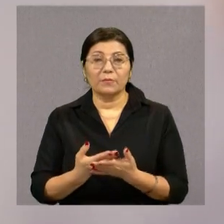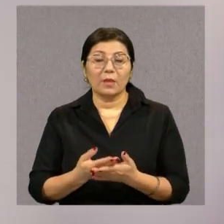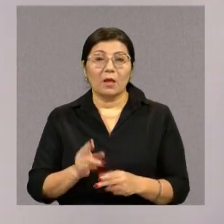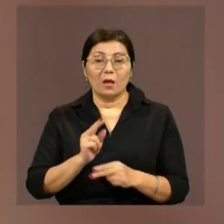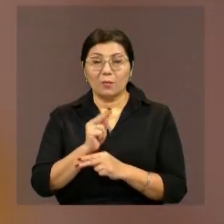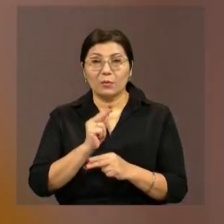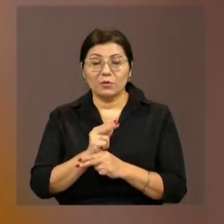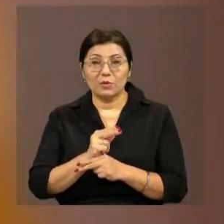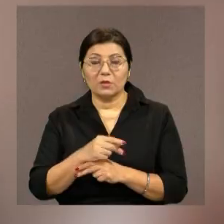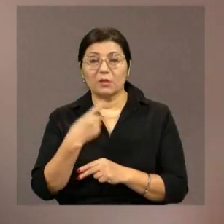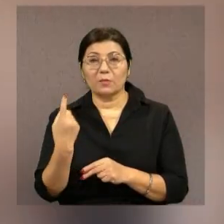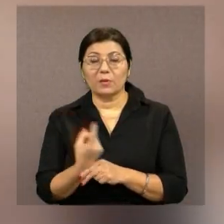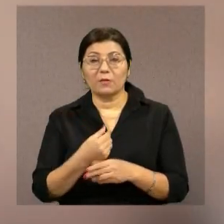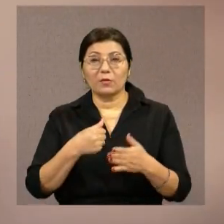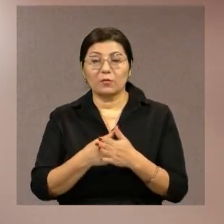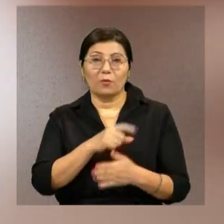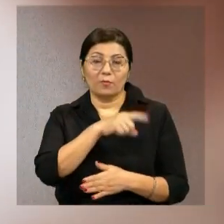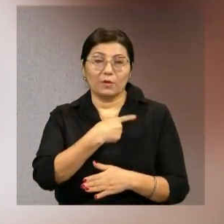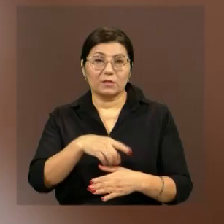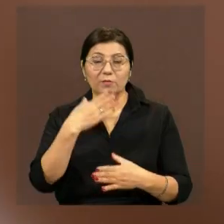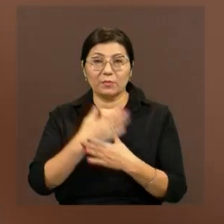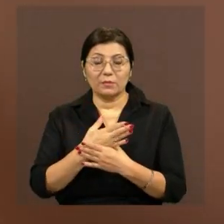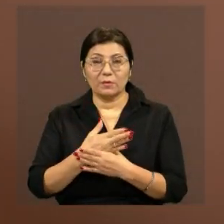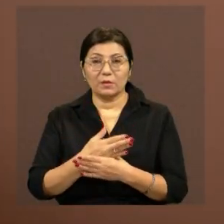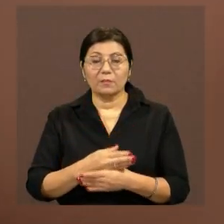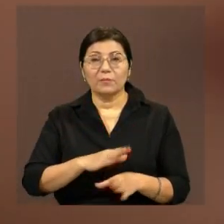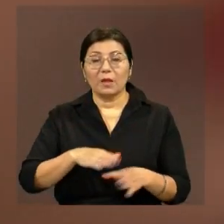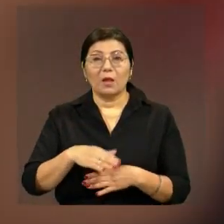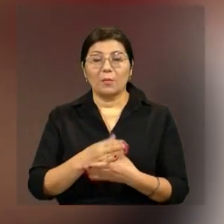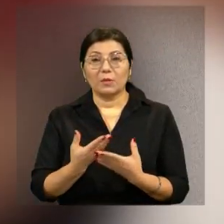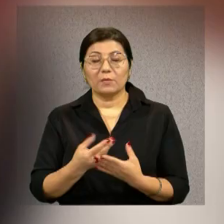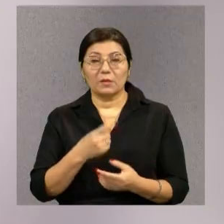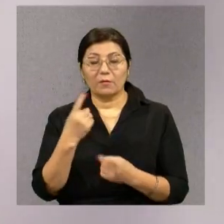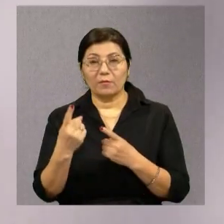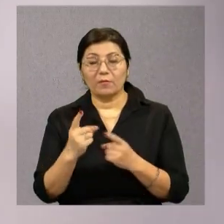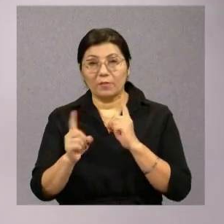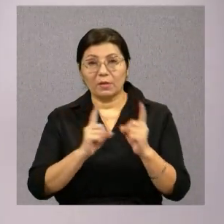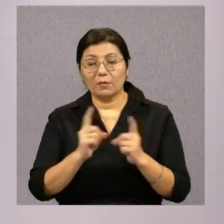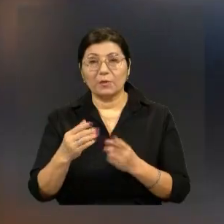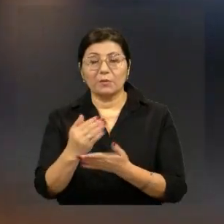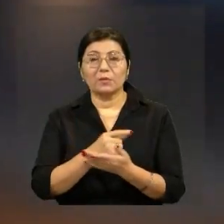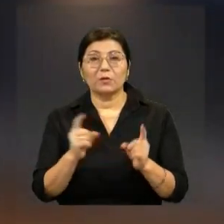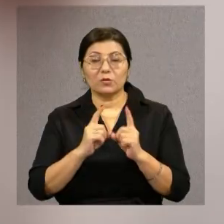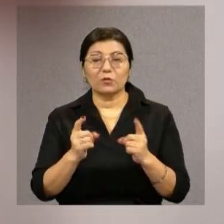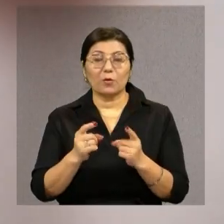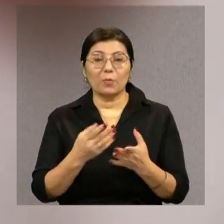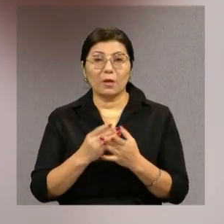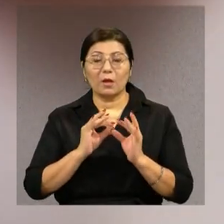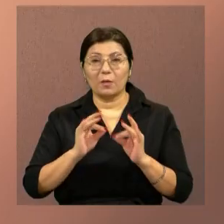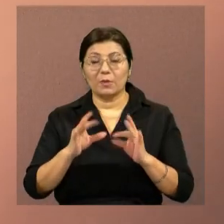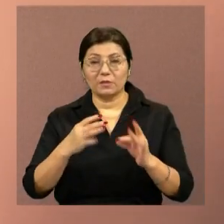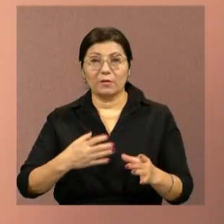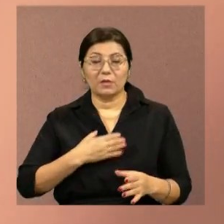обучение населения первой доврачебной помощи. А в ходе семинара, прошедшего в канун Дня волонтеров, добровольцы собрались, чтобы обсудить важную социальную